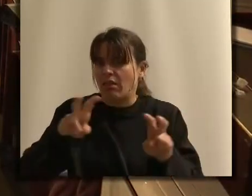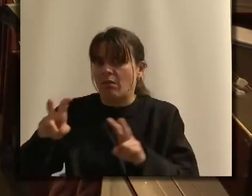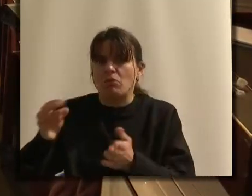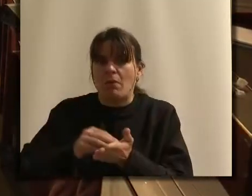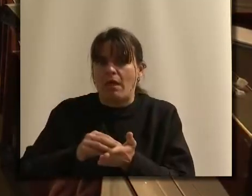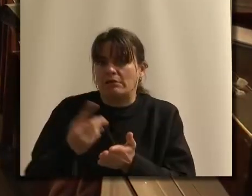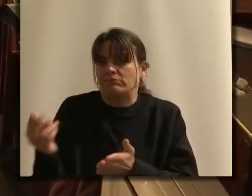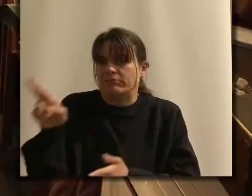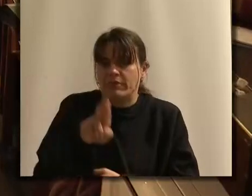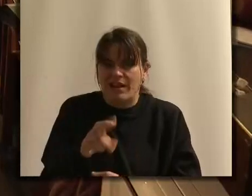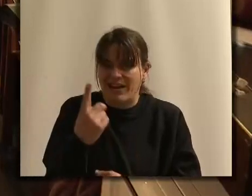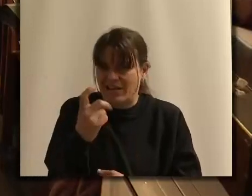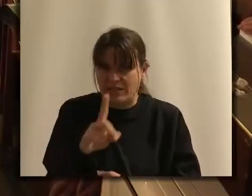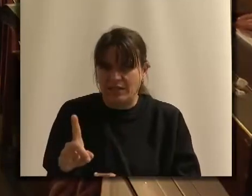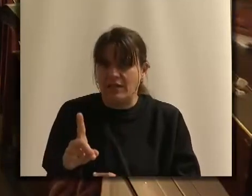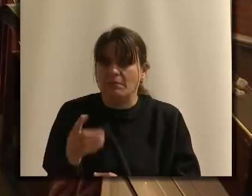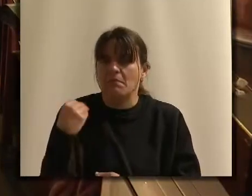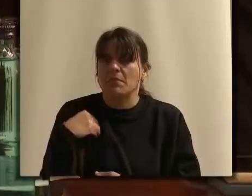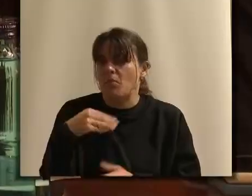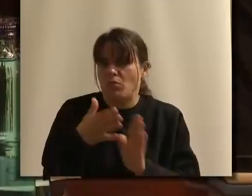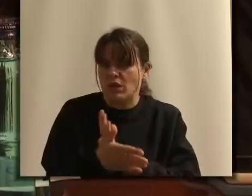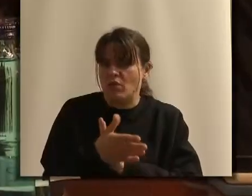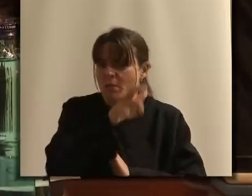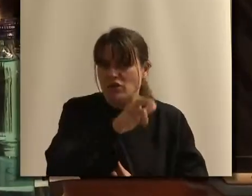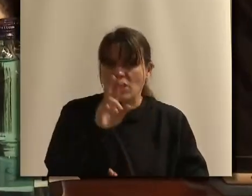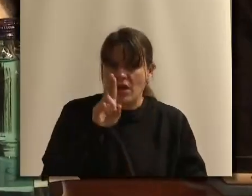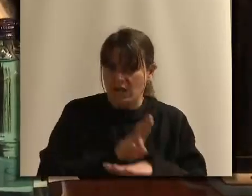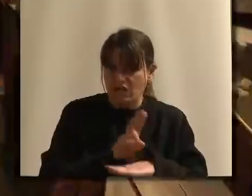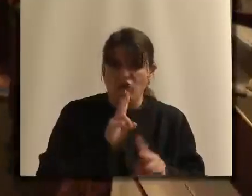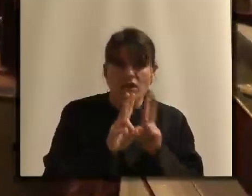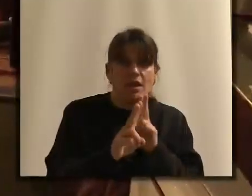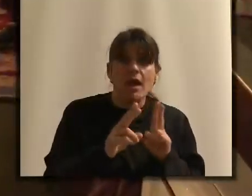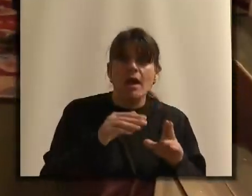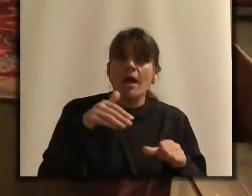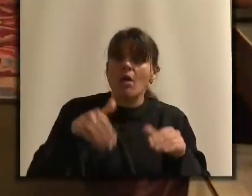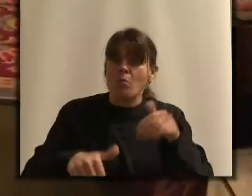això ho deia el regidor. Molt bé, doncs passem a votació. Vots a favor?